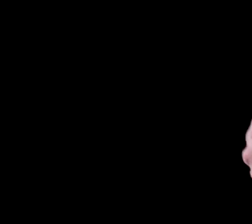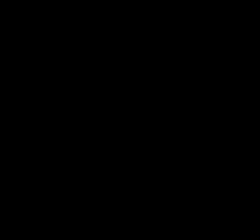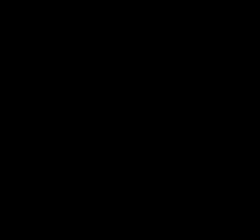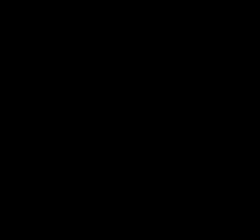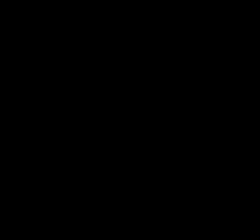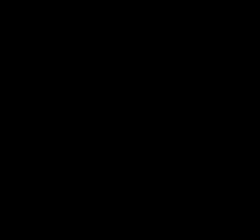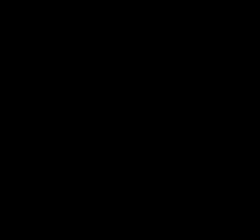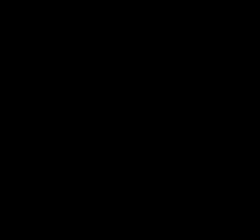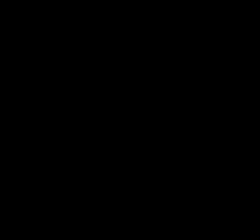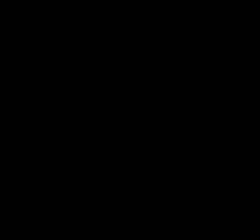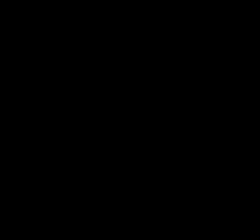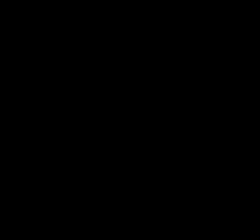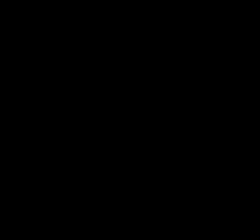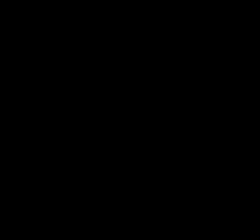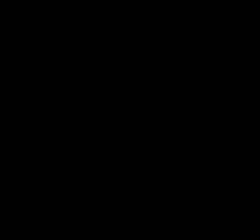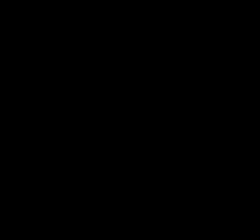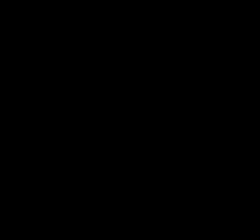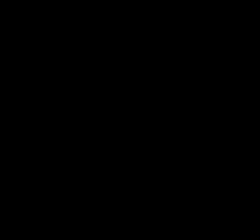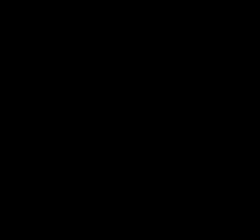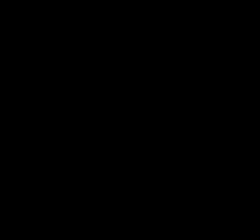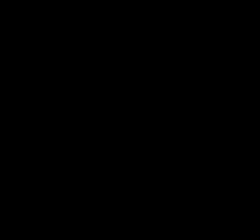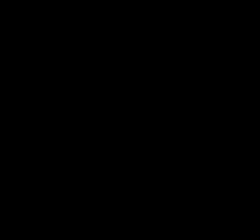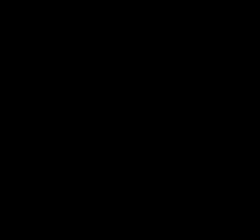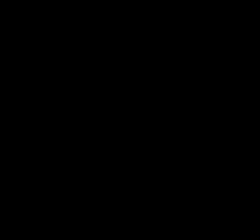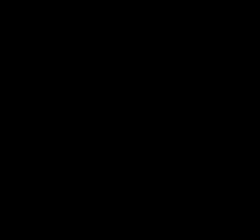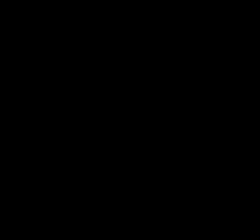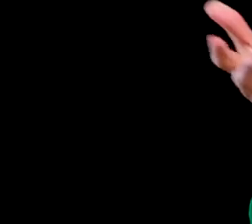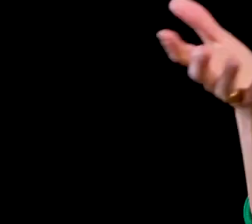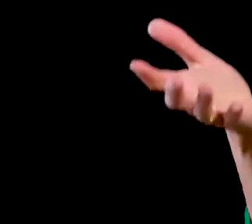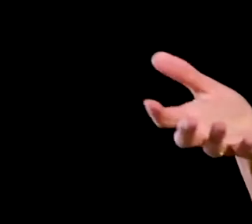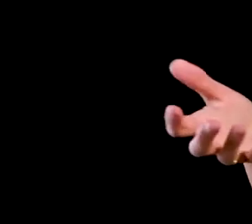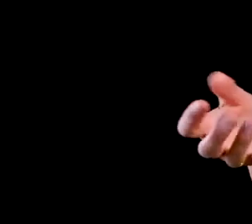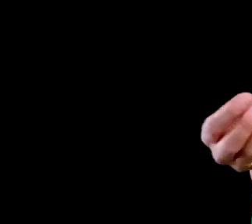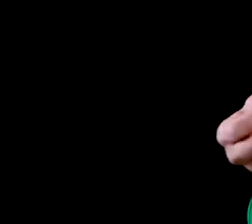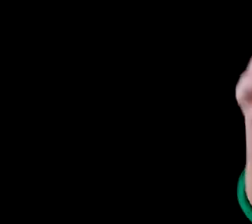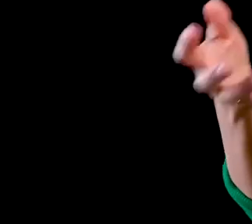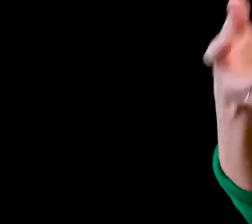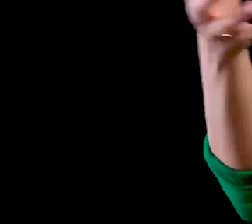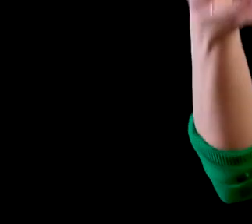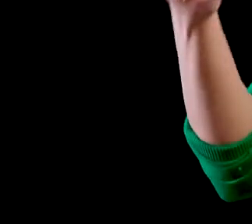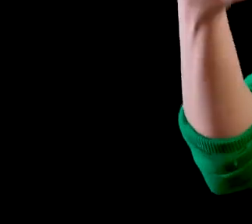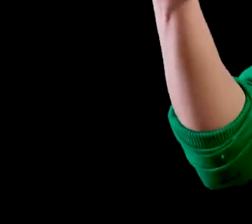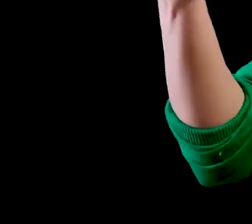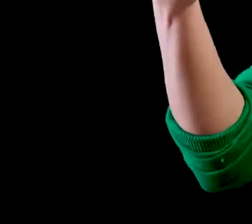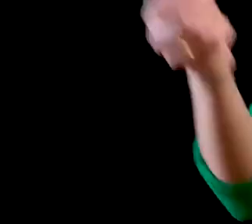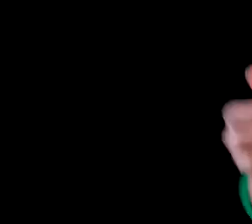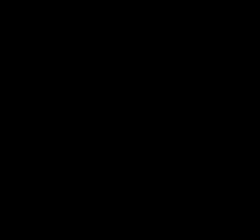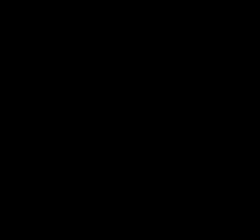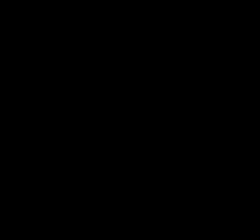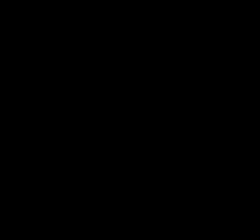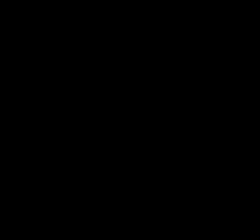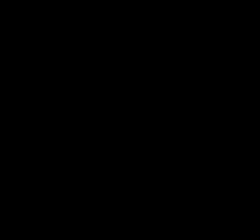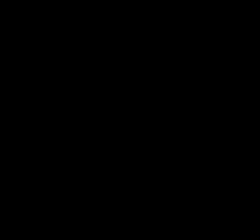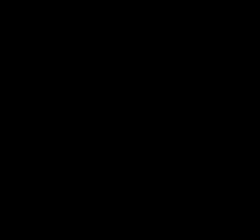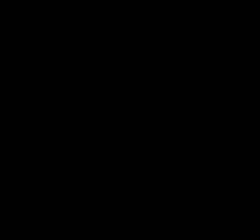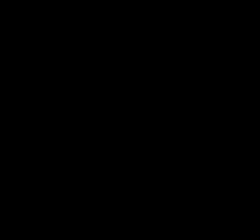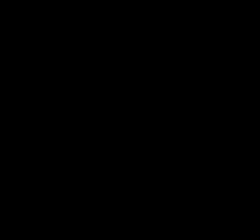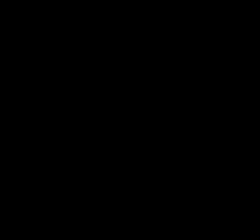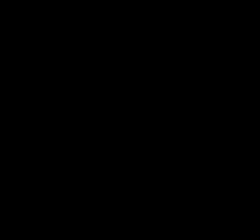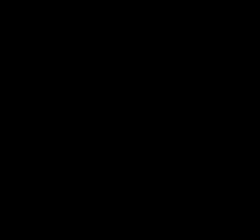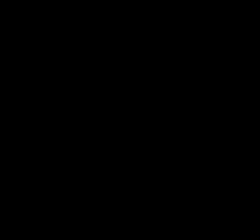va remercier Dieu pour ses 5 petits pains et ses 3 poissons. Et tout d'un coup, les poissons et les pains vont commencer à se